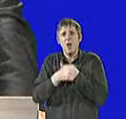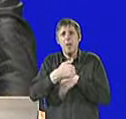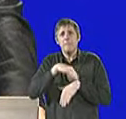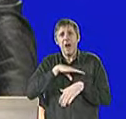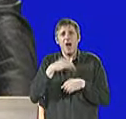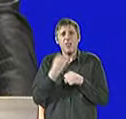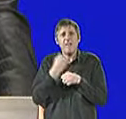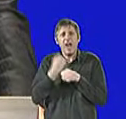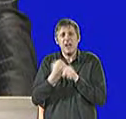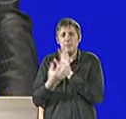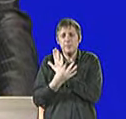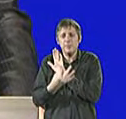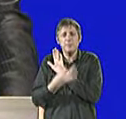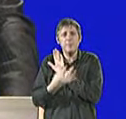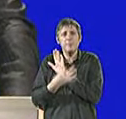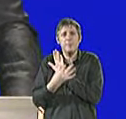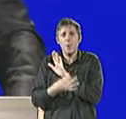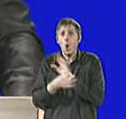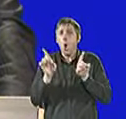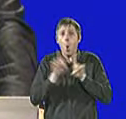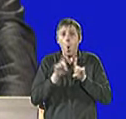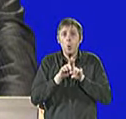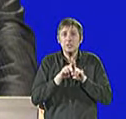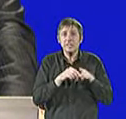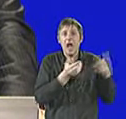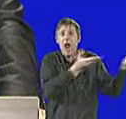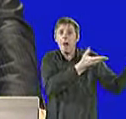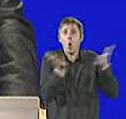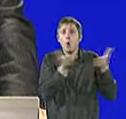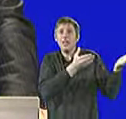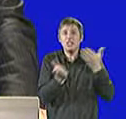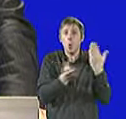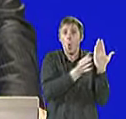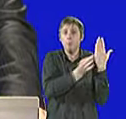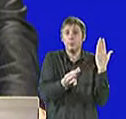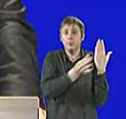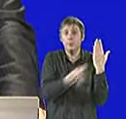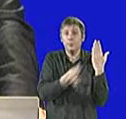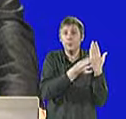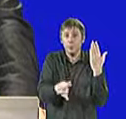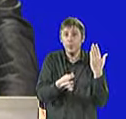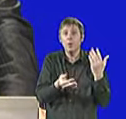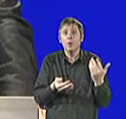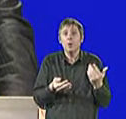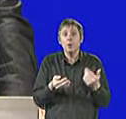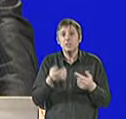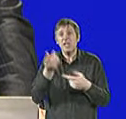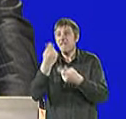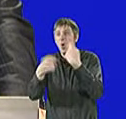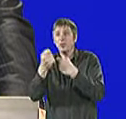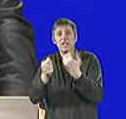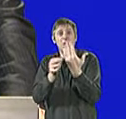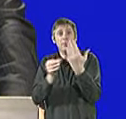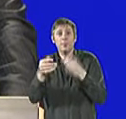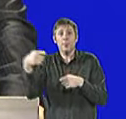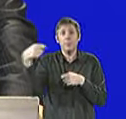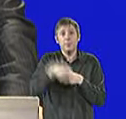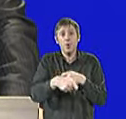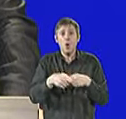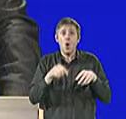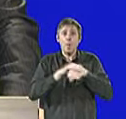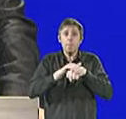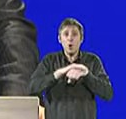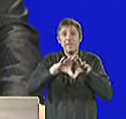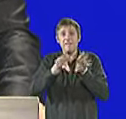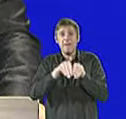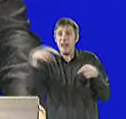travail, en décidant de faire contribuer les importations et les revenus financiers au financement de la politique familiale, en cherchant